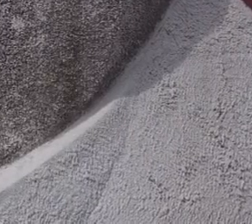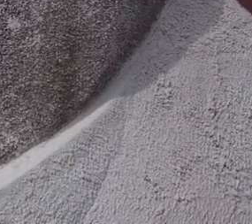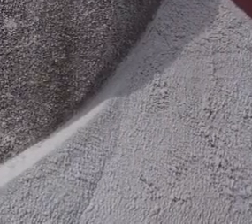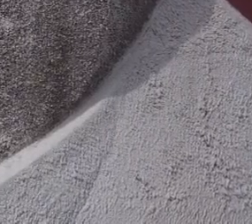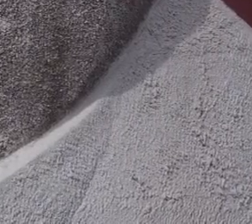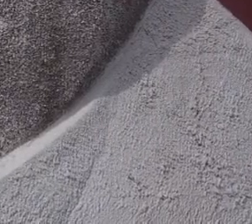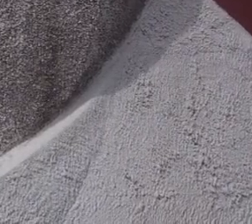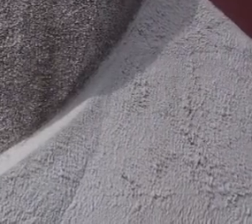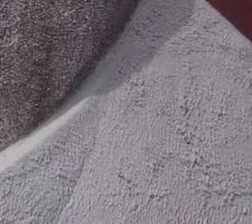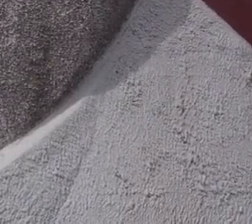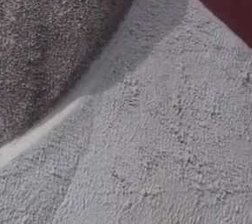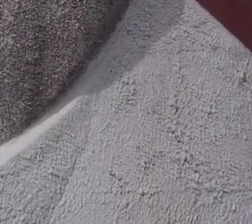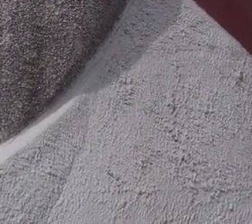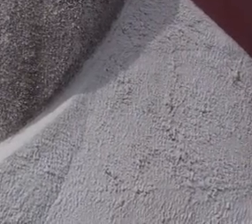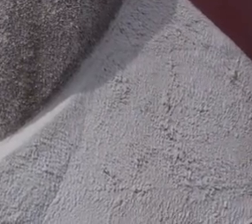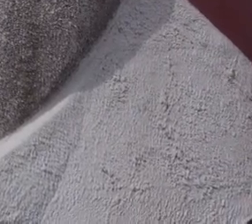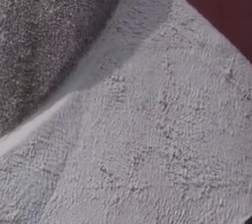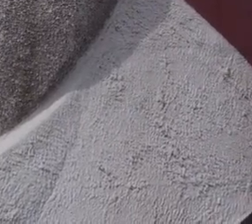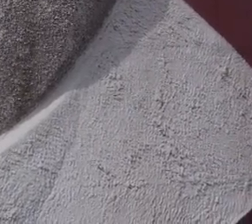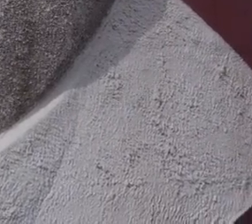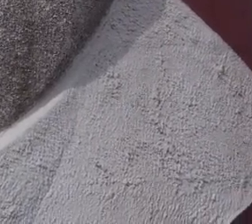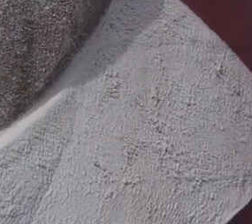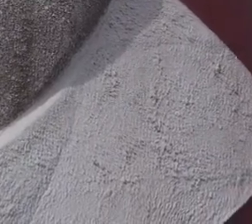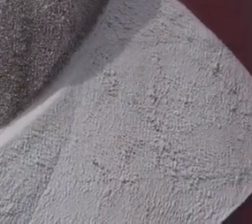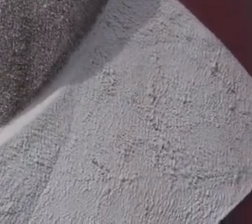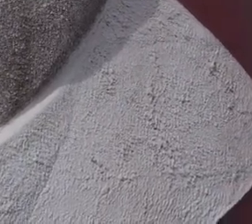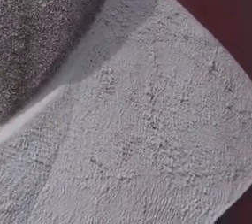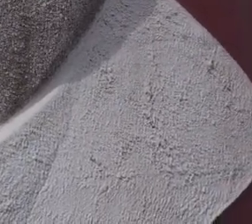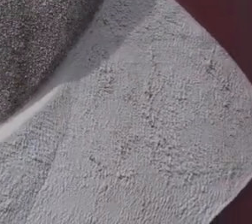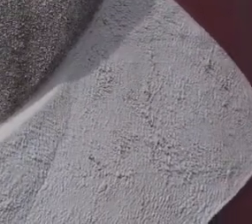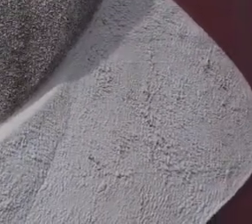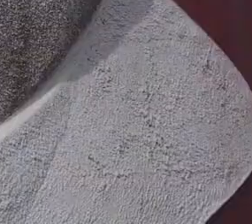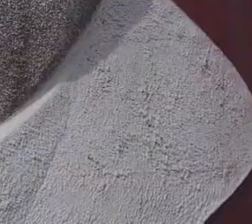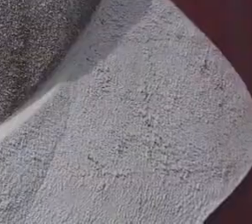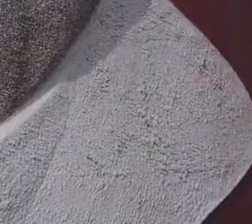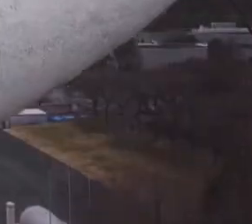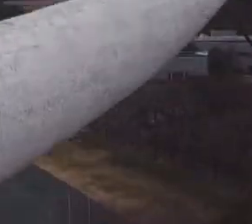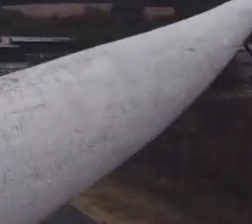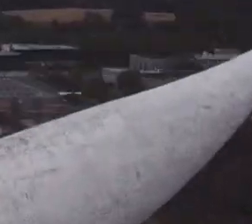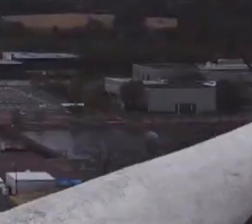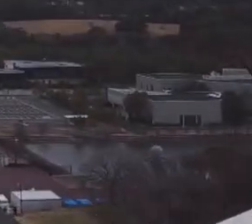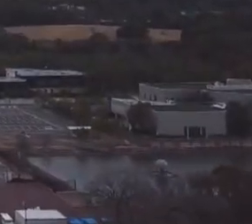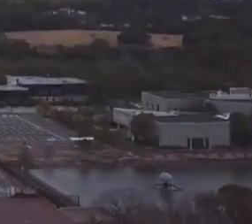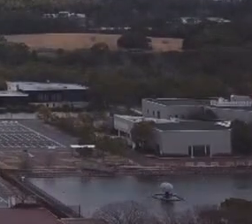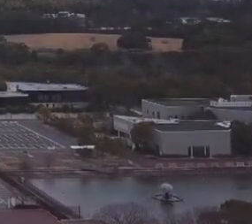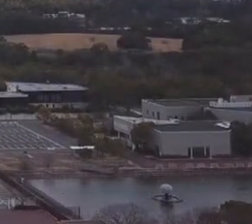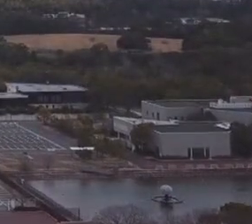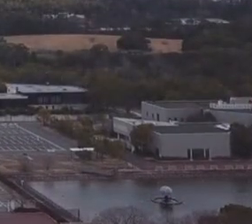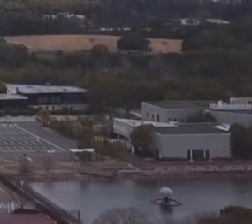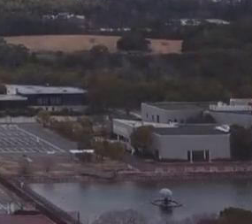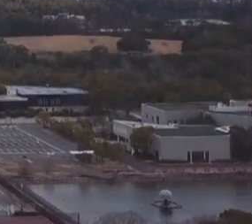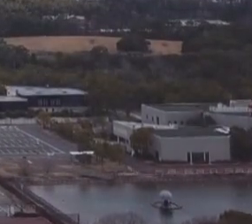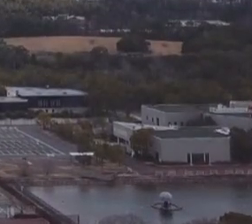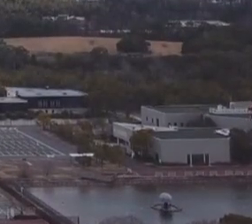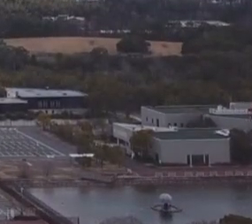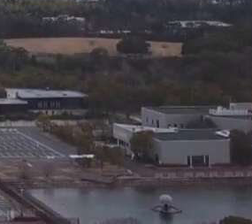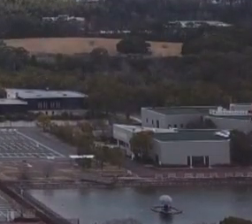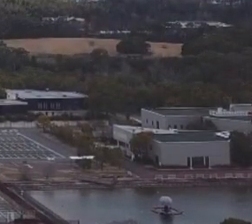We'll have divers where they're girls searching for the one and